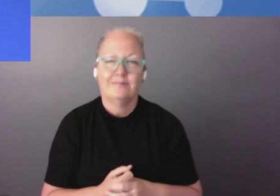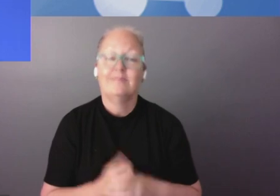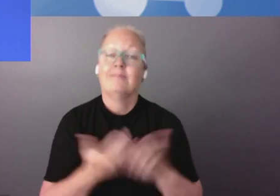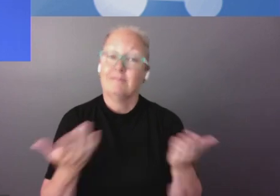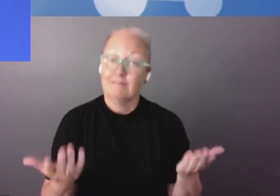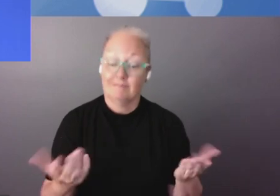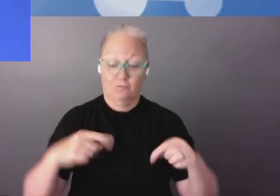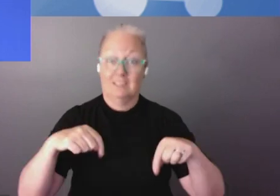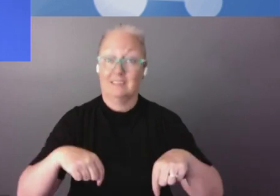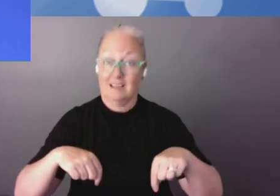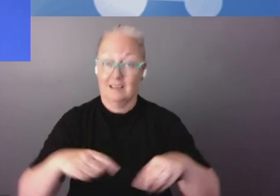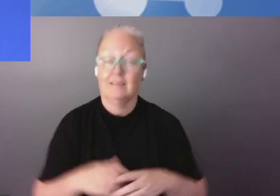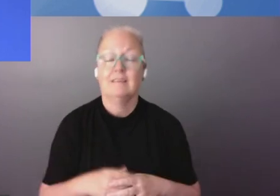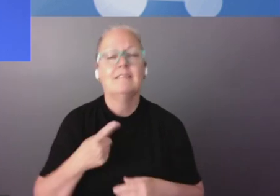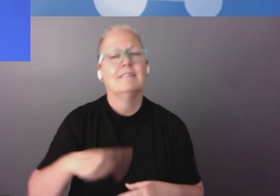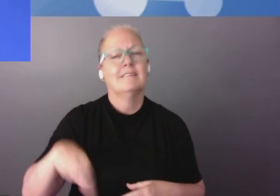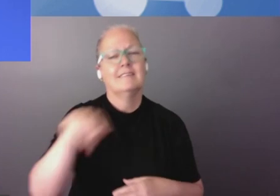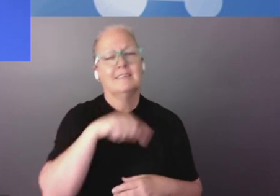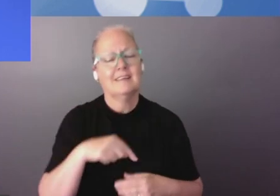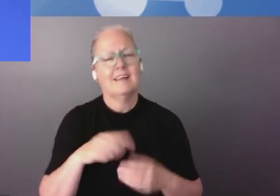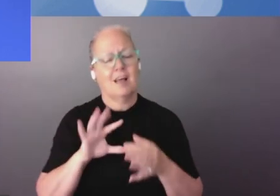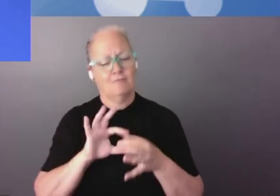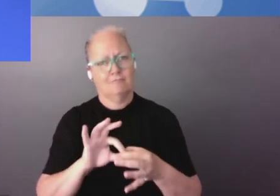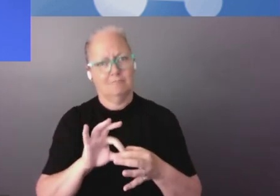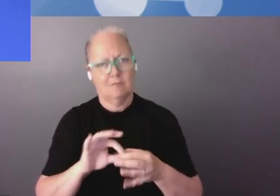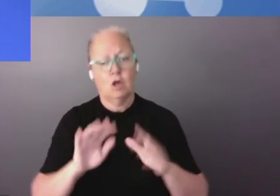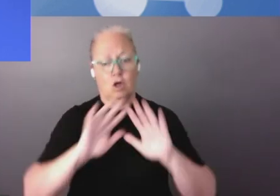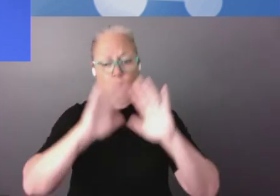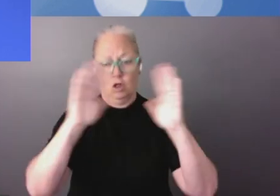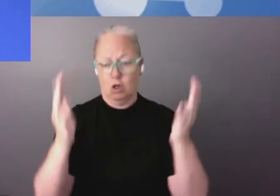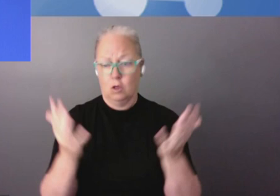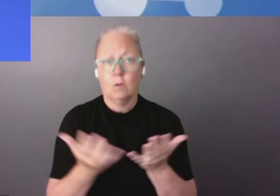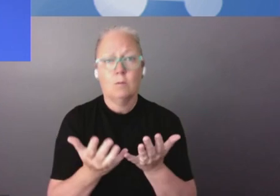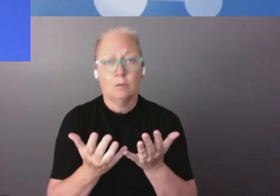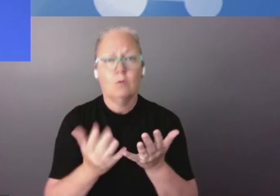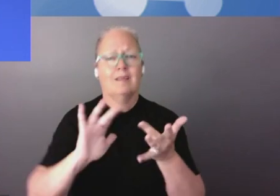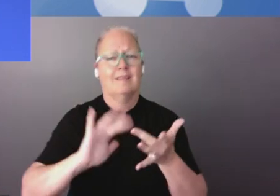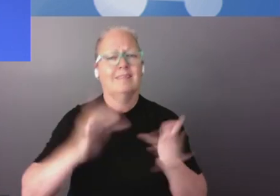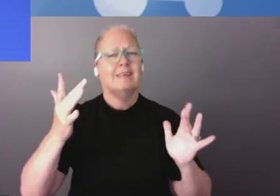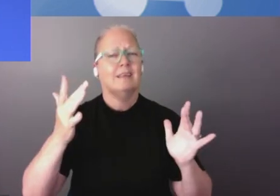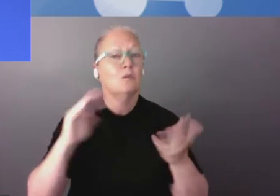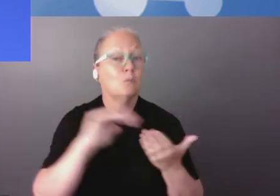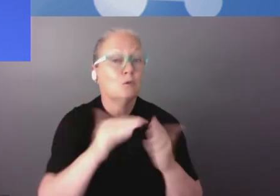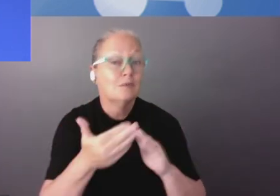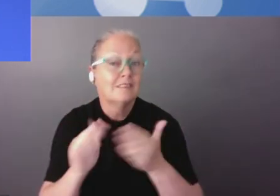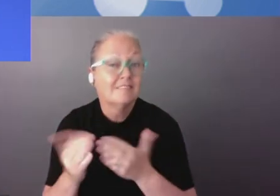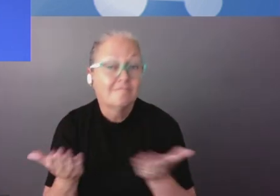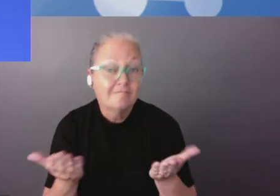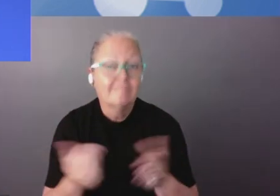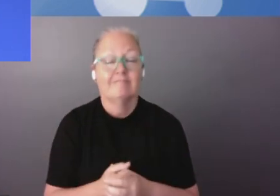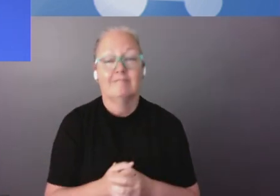która może być przyczyną znakomitego rozwoju w przyszłości, a